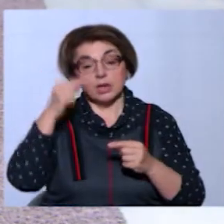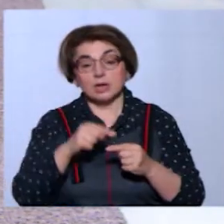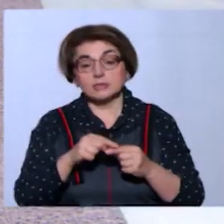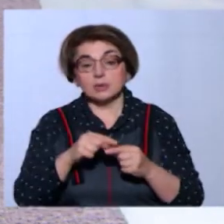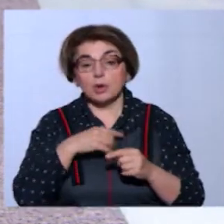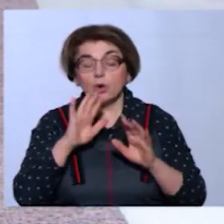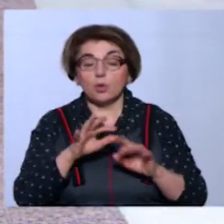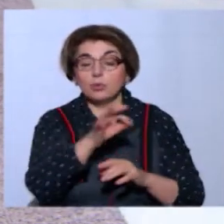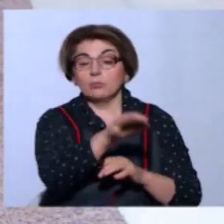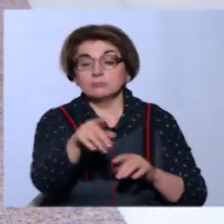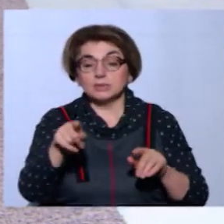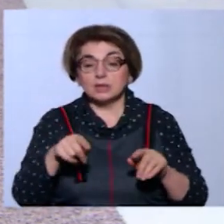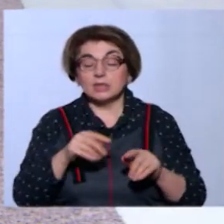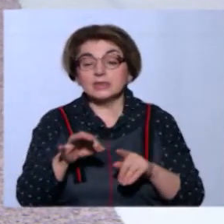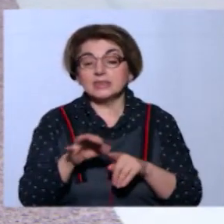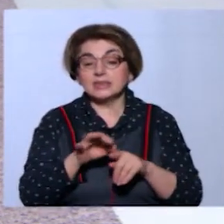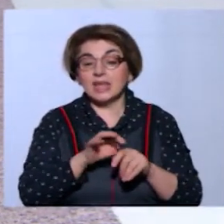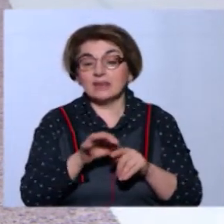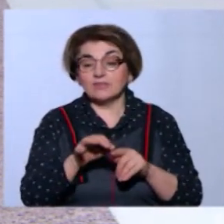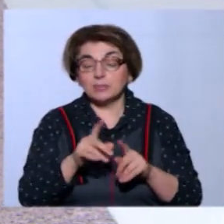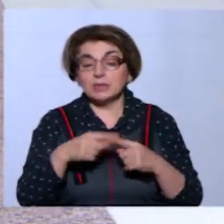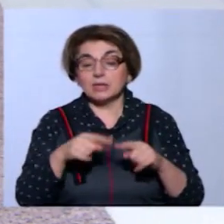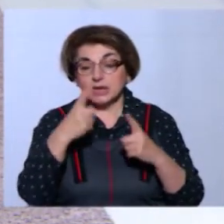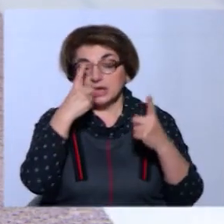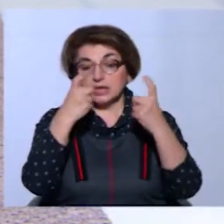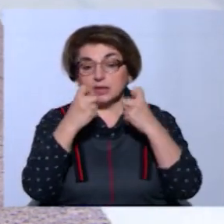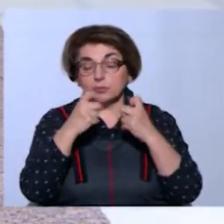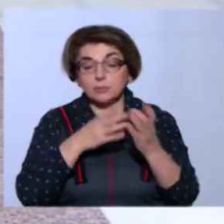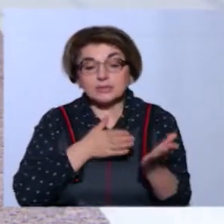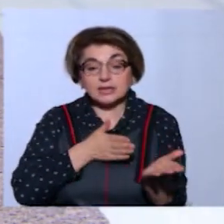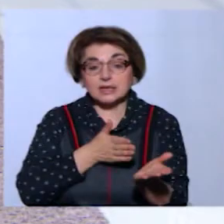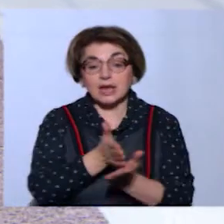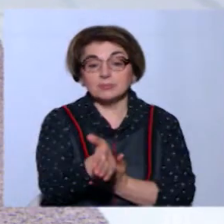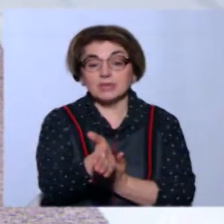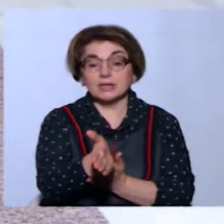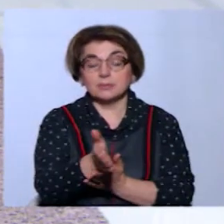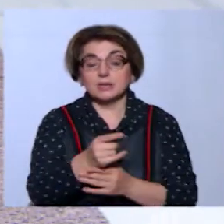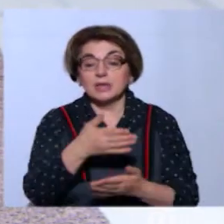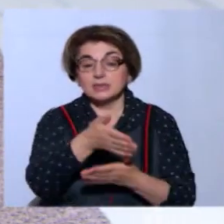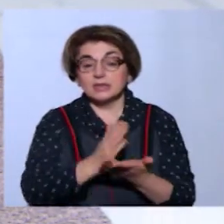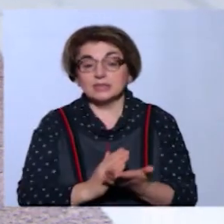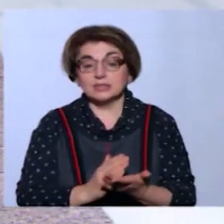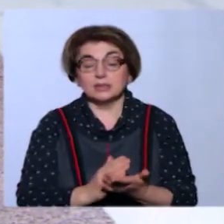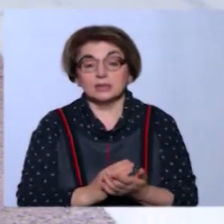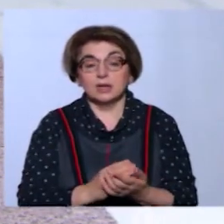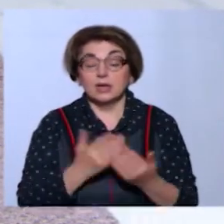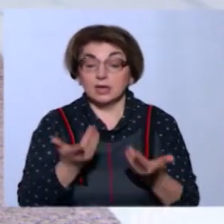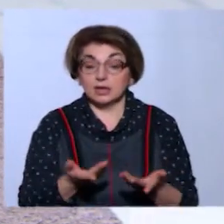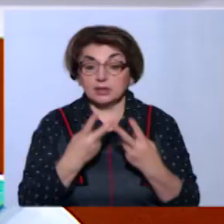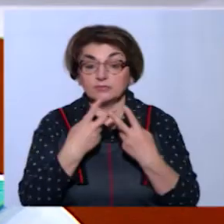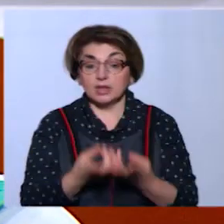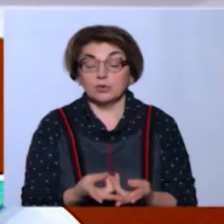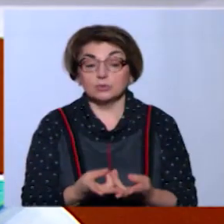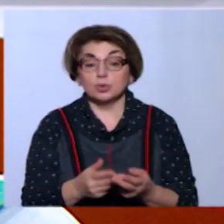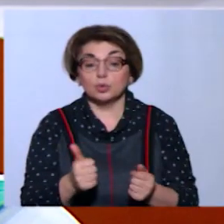პერიფერიული ნერვული სისტემა, ნერვები, ამ ინფორმაციის გამტარებელი ნაწილია. ეხლა